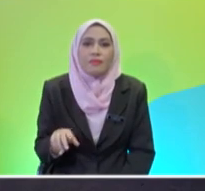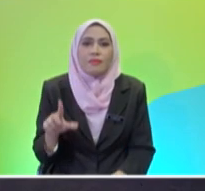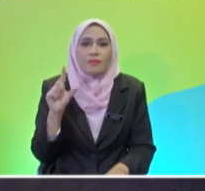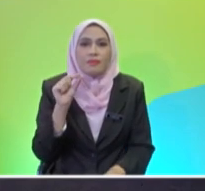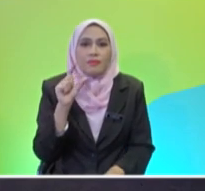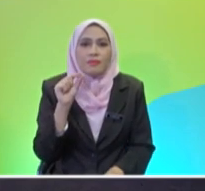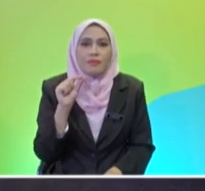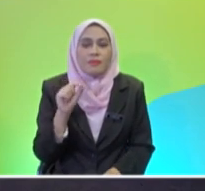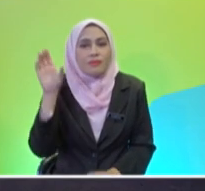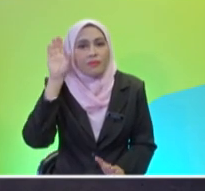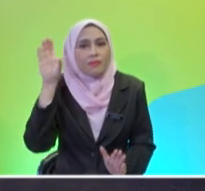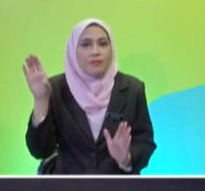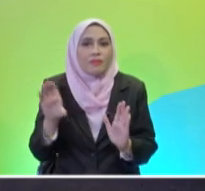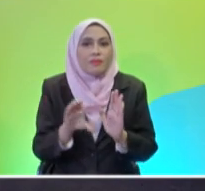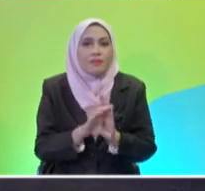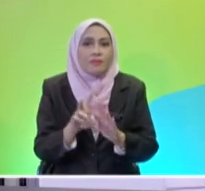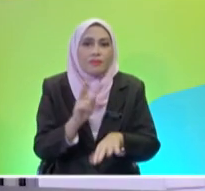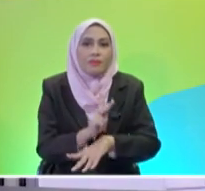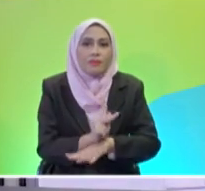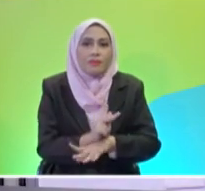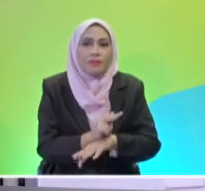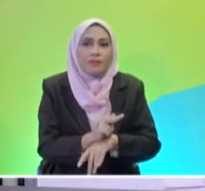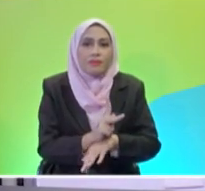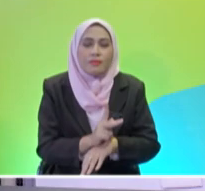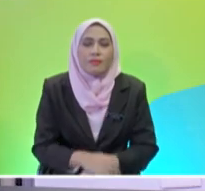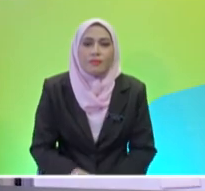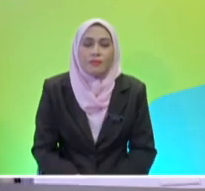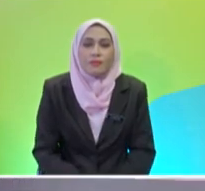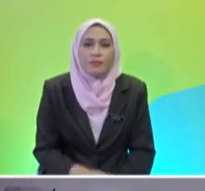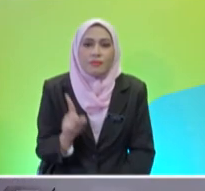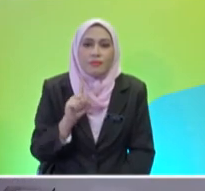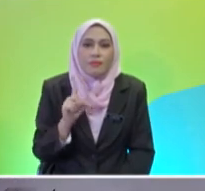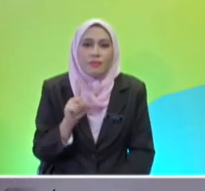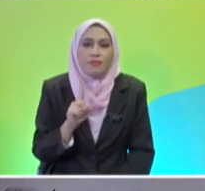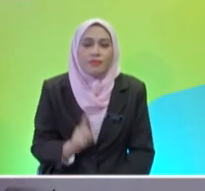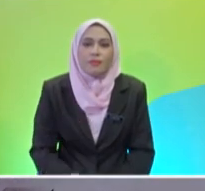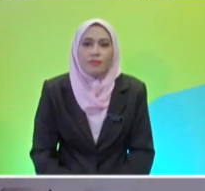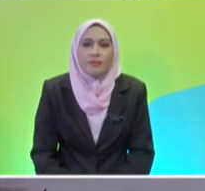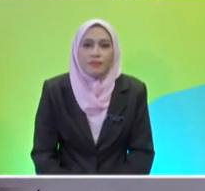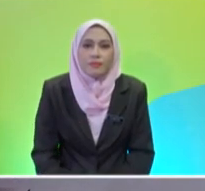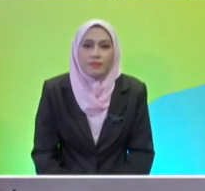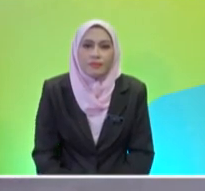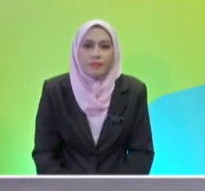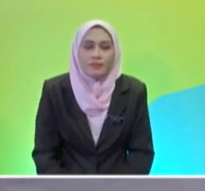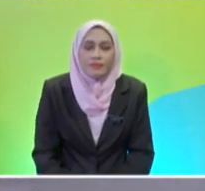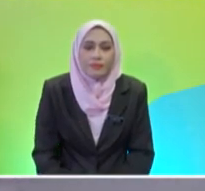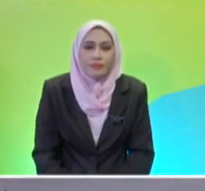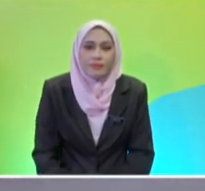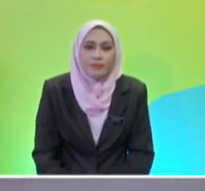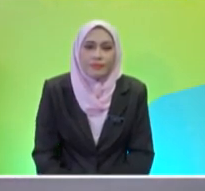bahagian kumbang? Okey. Kalau kumbang ini pepatung, ini kumbang cikgu.